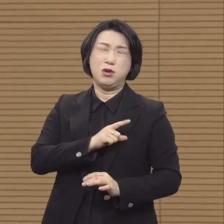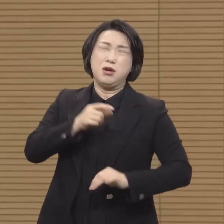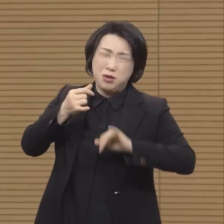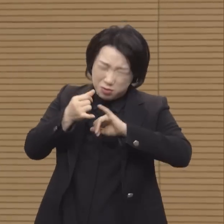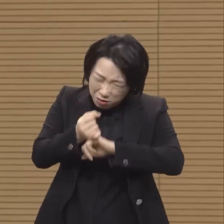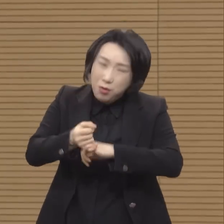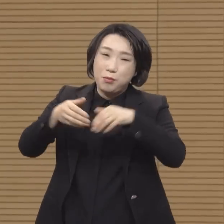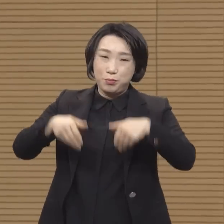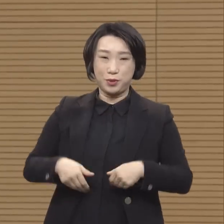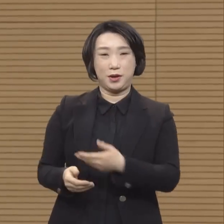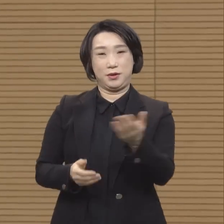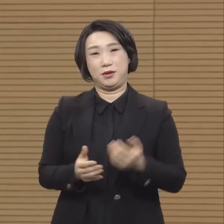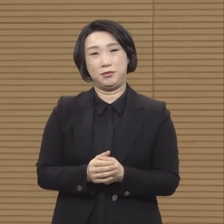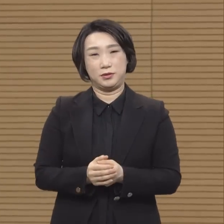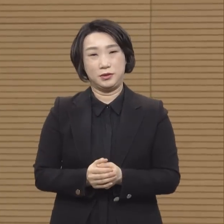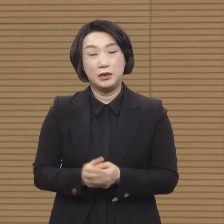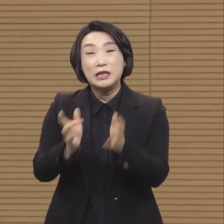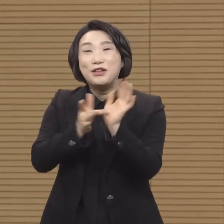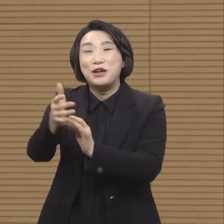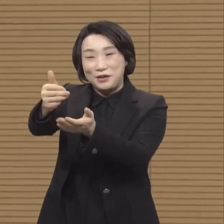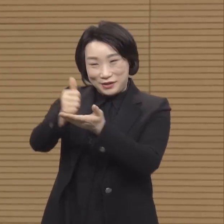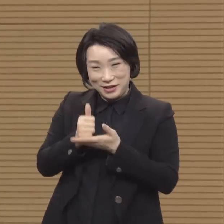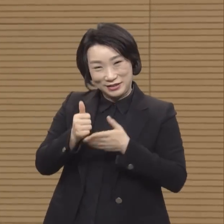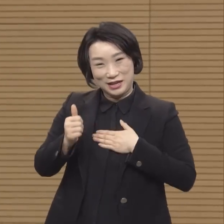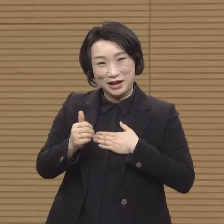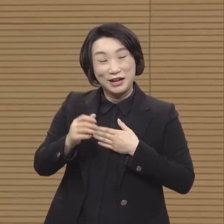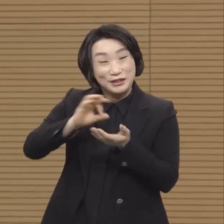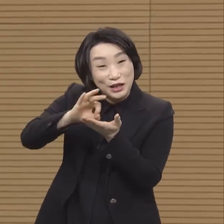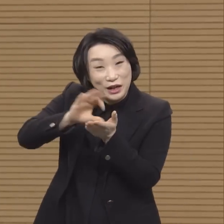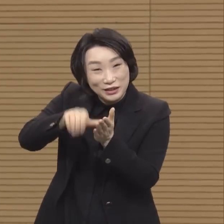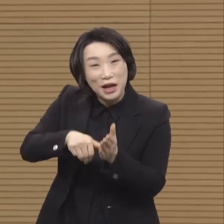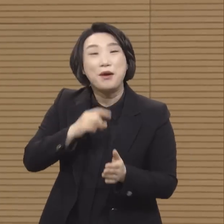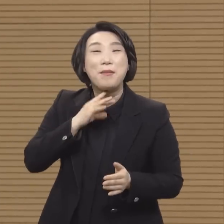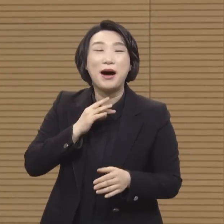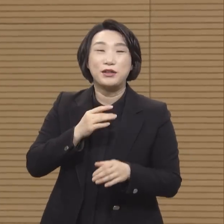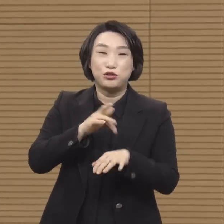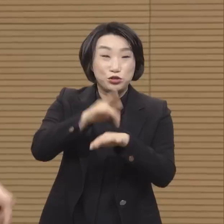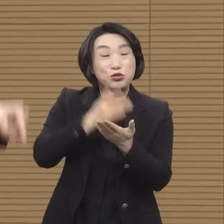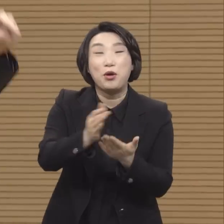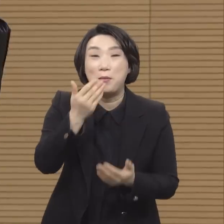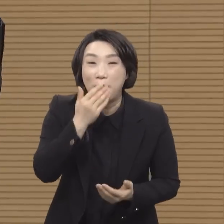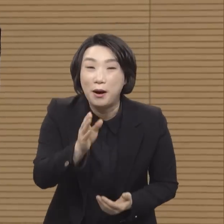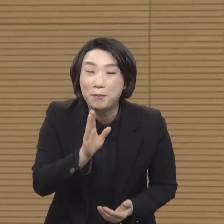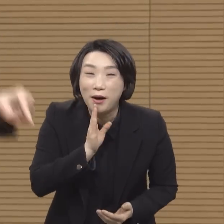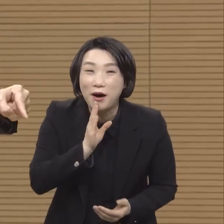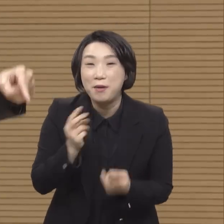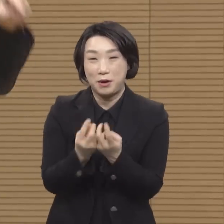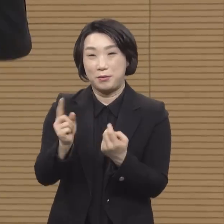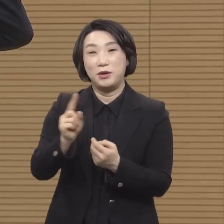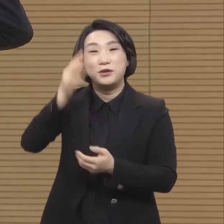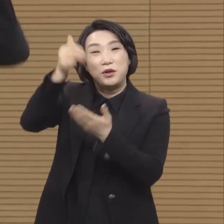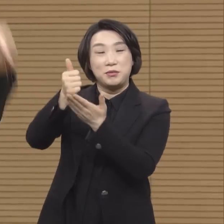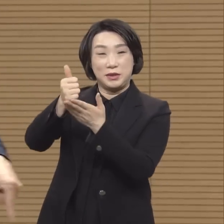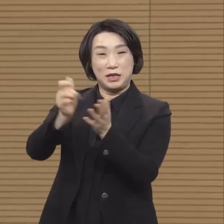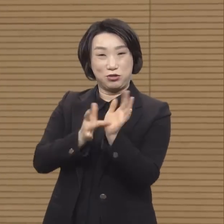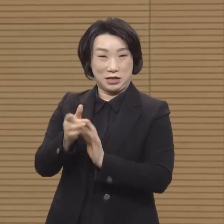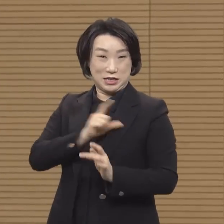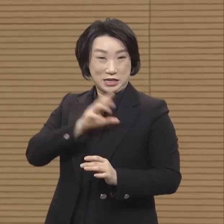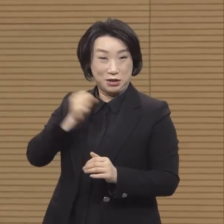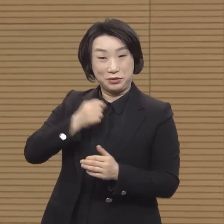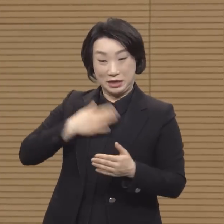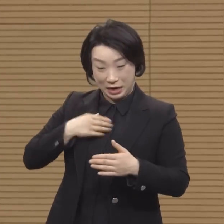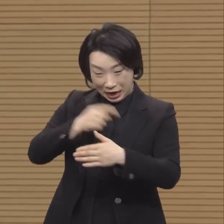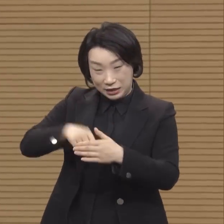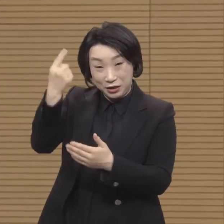되고 그가 내 안에서 나를 사용할 때만 가능한데 그것도 성령이 그의 이름을 가지고 내 안에